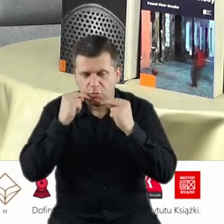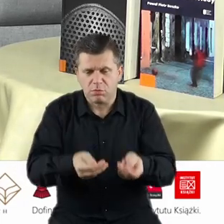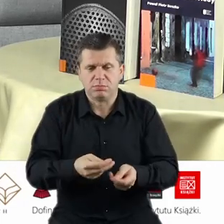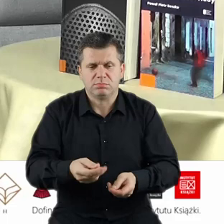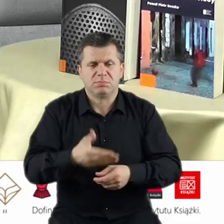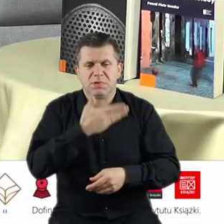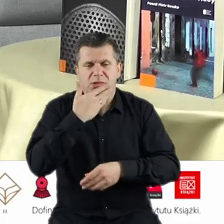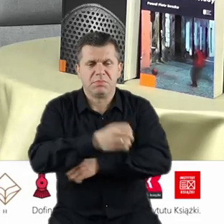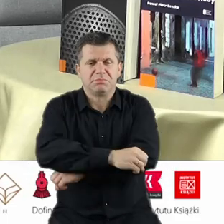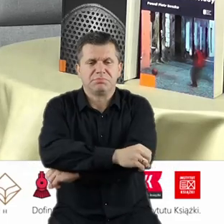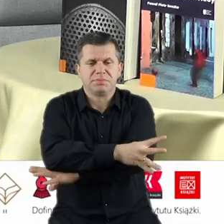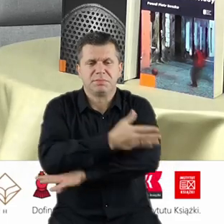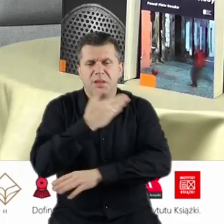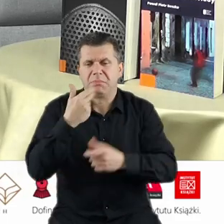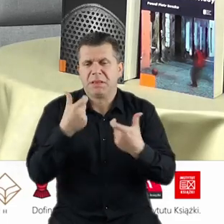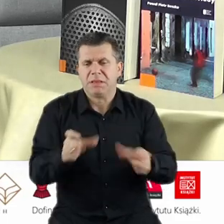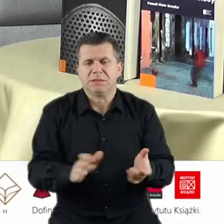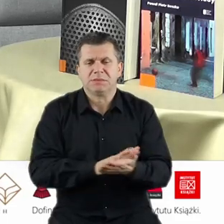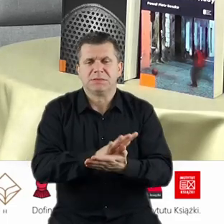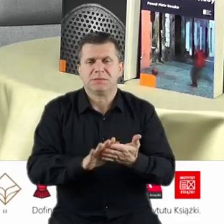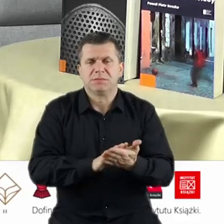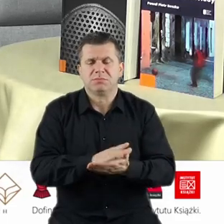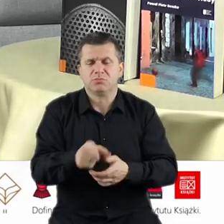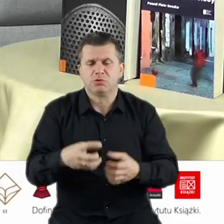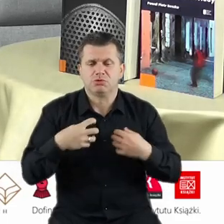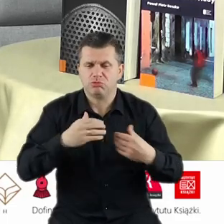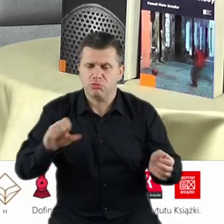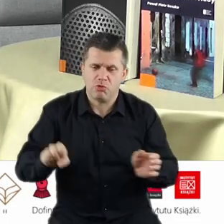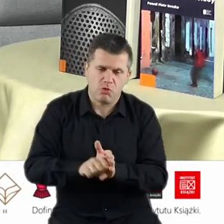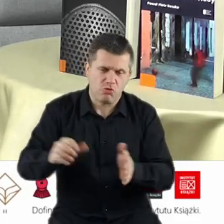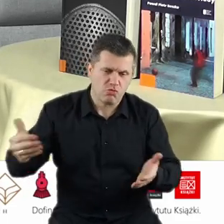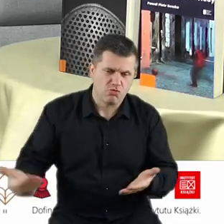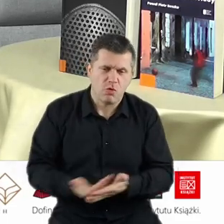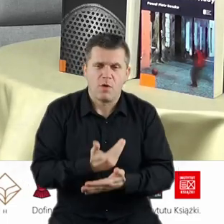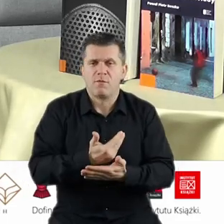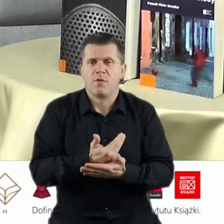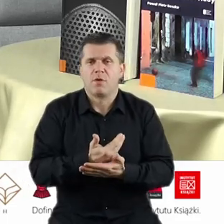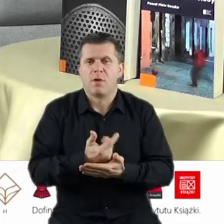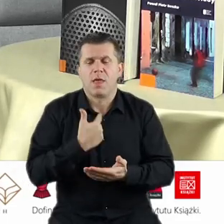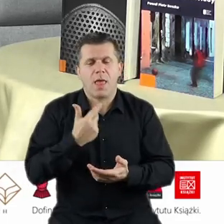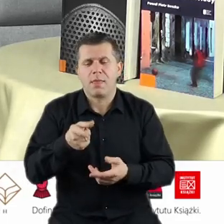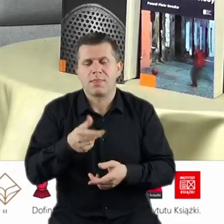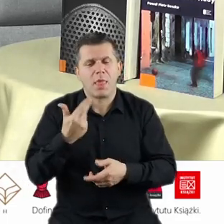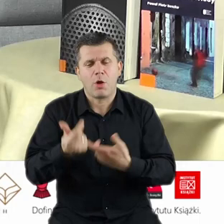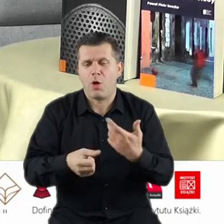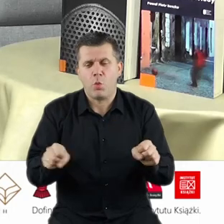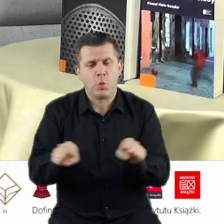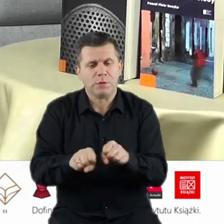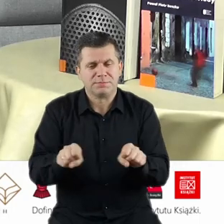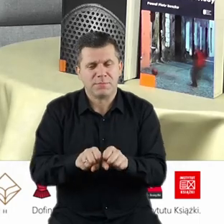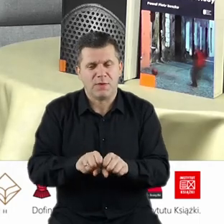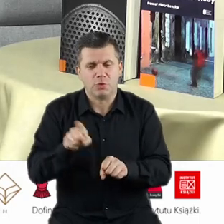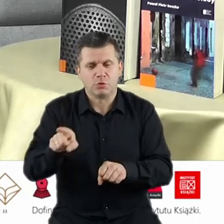z niczym. I zaczynali od nowa. Oczywiście to nie, jakby nie staram się tego